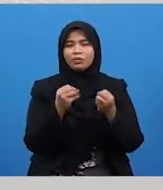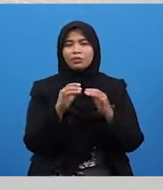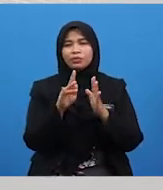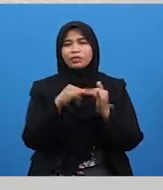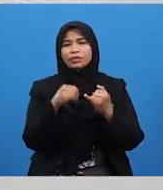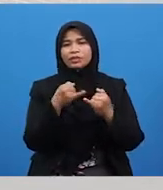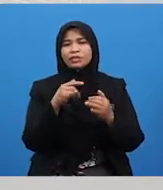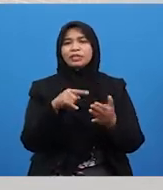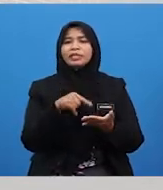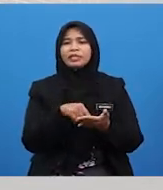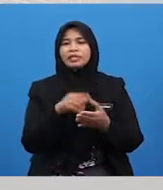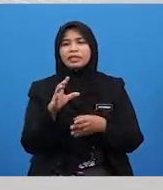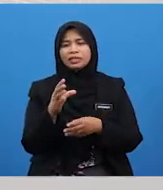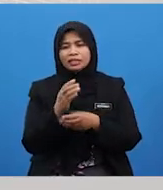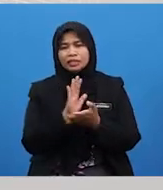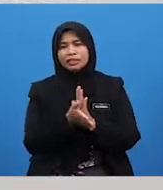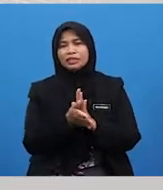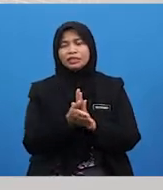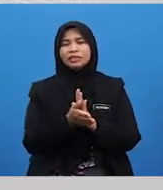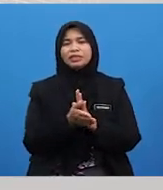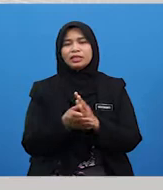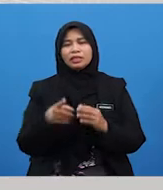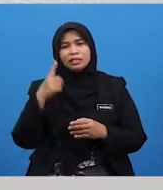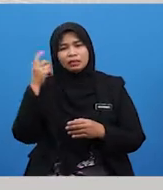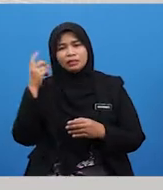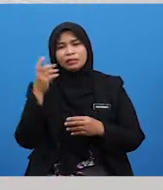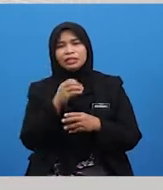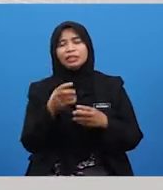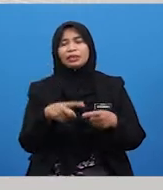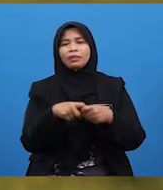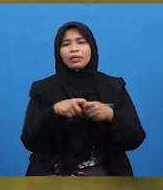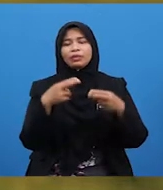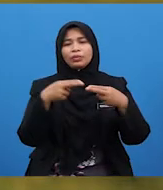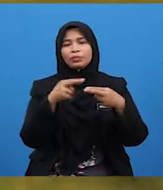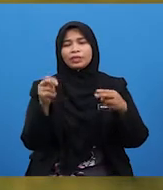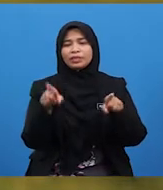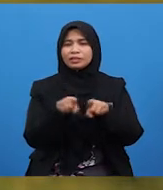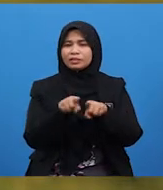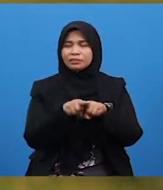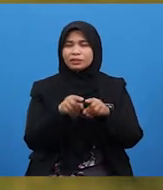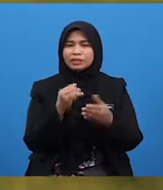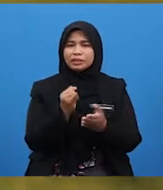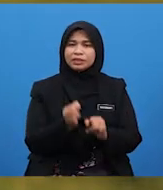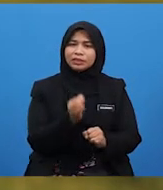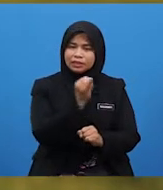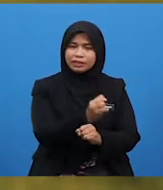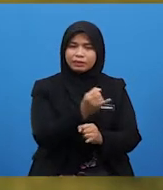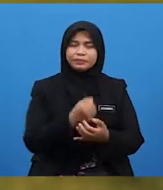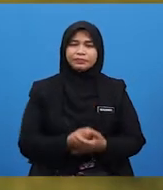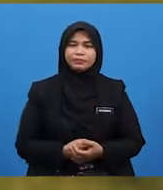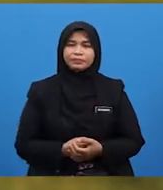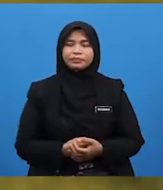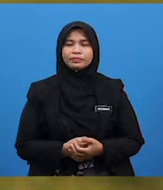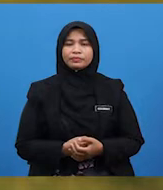menjadi inspirasi dan merapatkan hubungan sesama jiran. Baik murid-murid, faham tak cerita